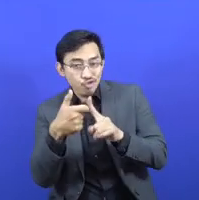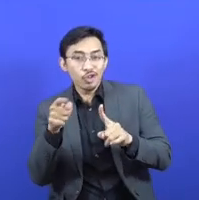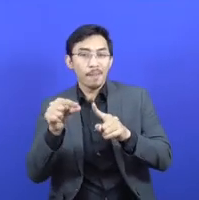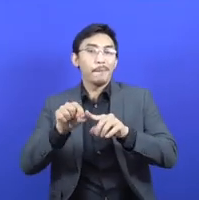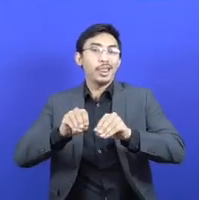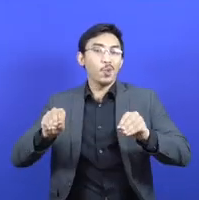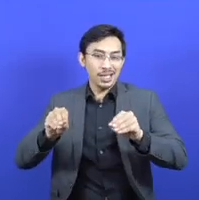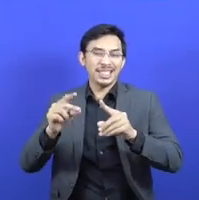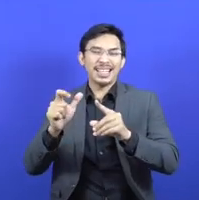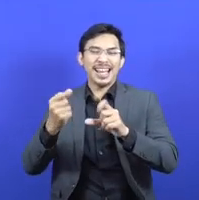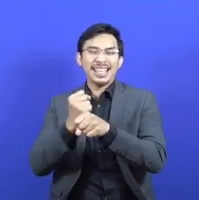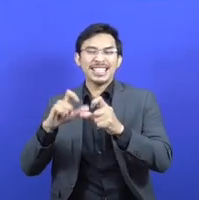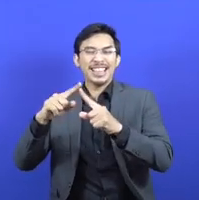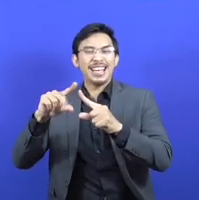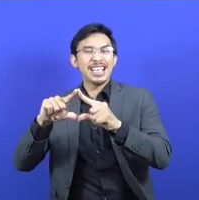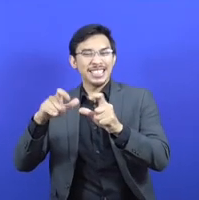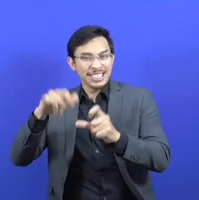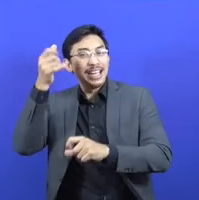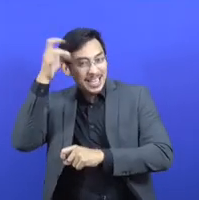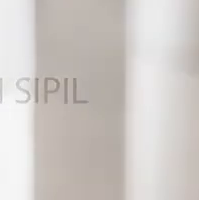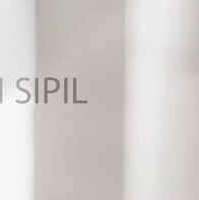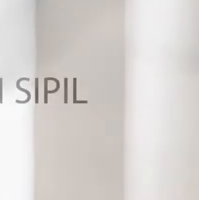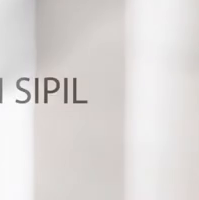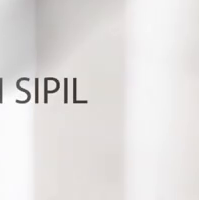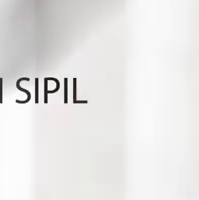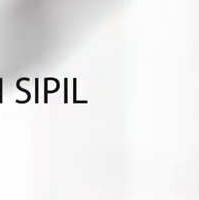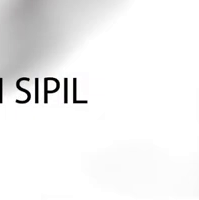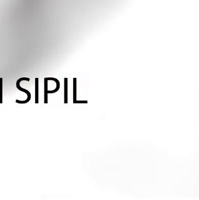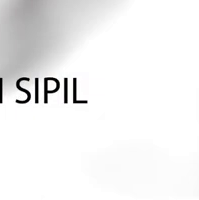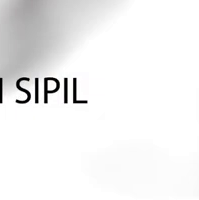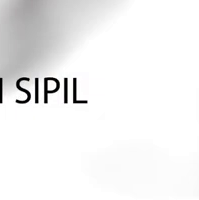oleh Dukcapil Petugas Registrasi Desa.